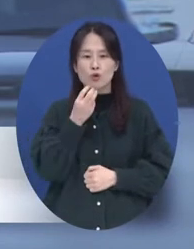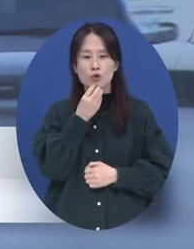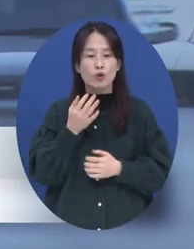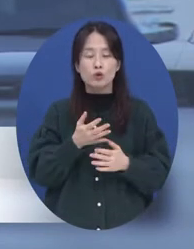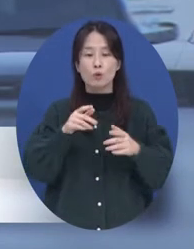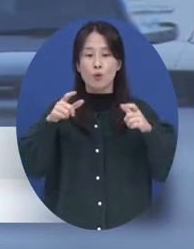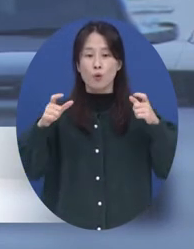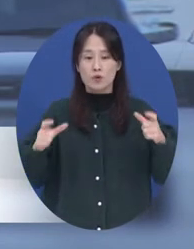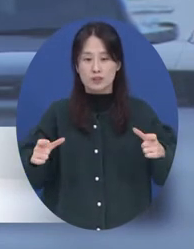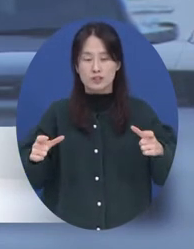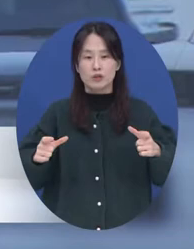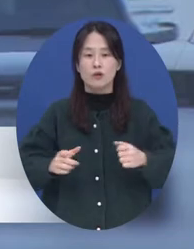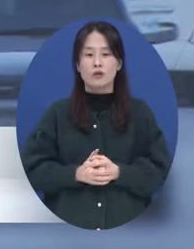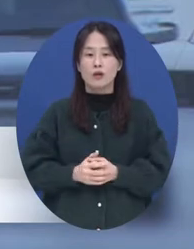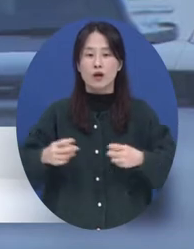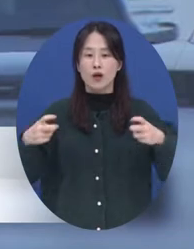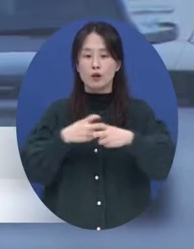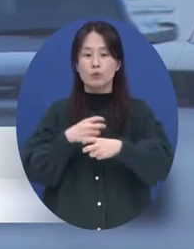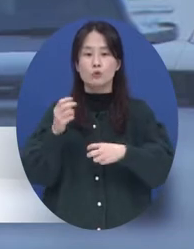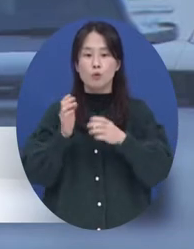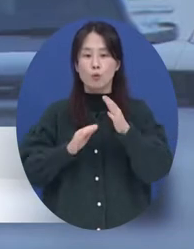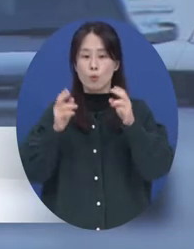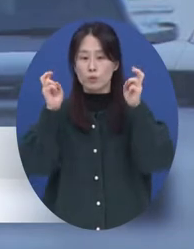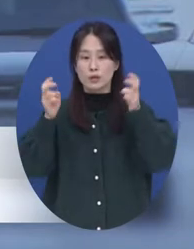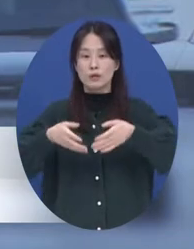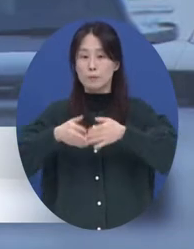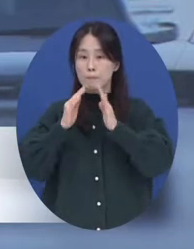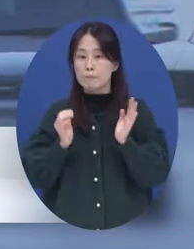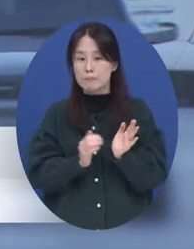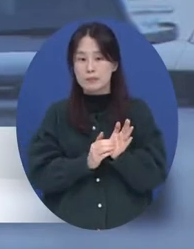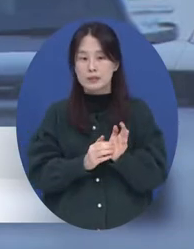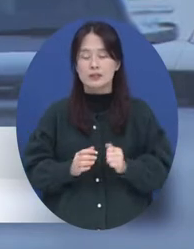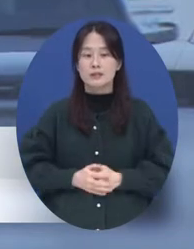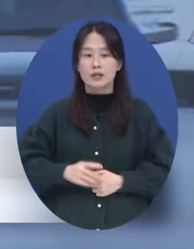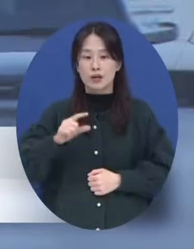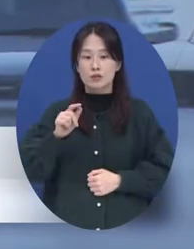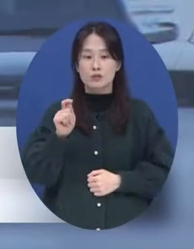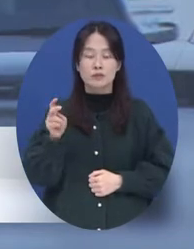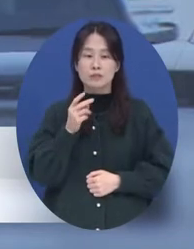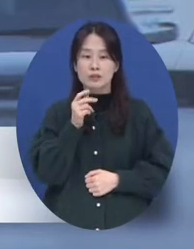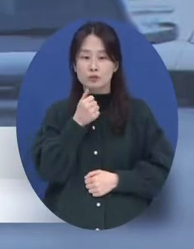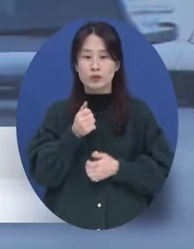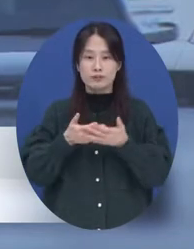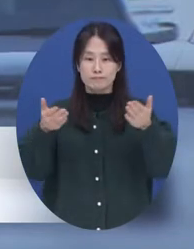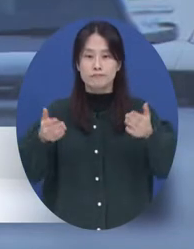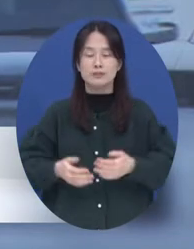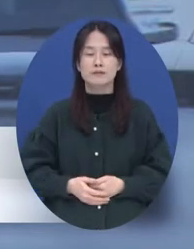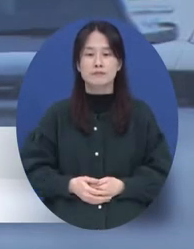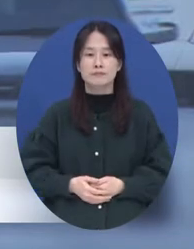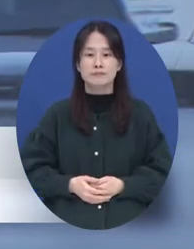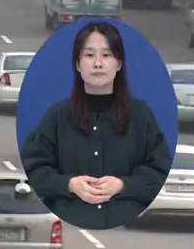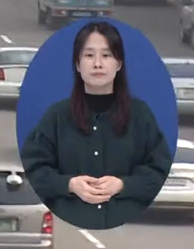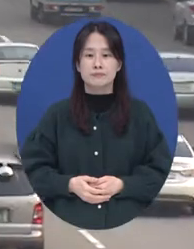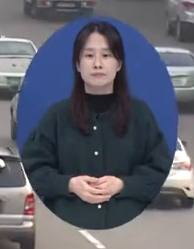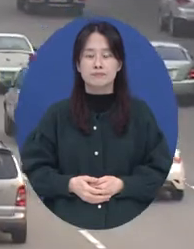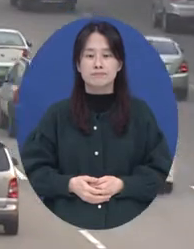단위의 광역 지자체 가 교통 공사 를 설립한 건데요 경계의 주 팀이 김태희 기자의 보도입니다